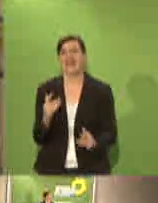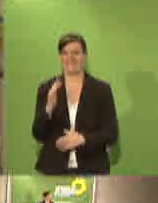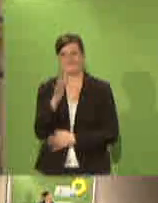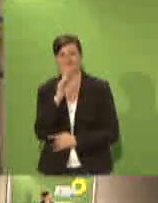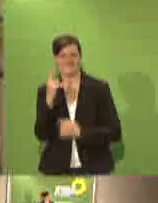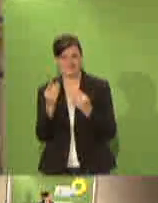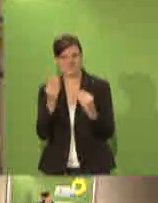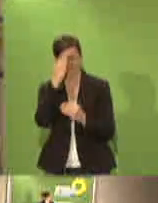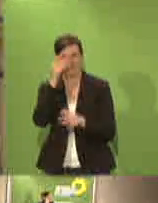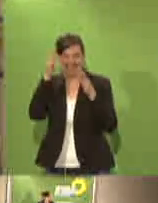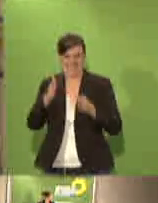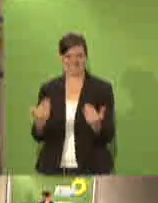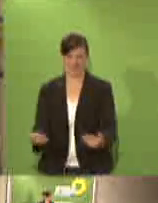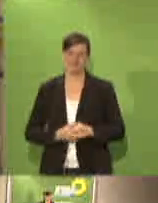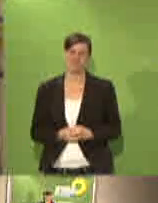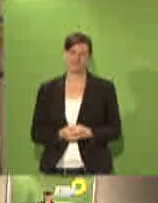kennen.